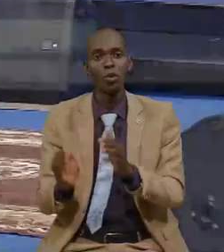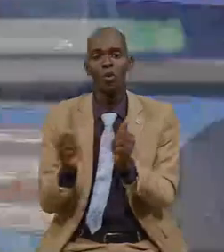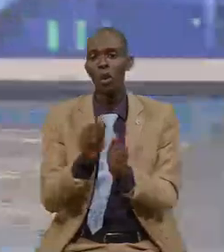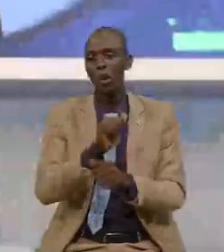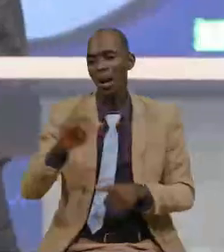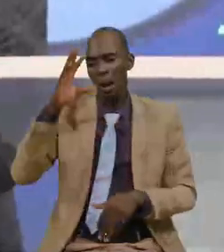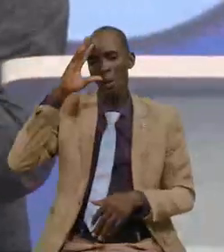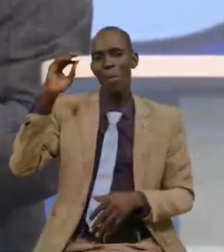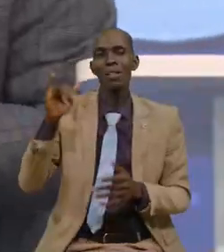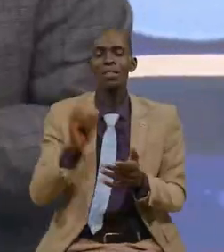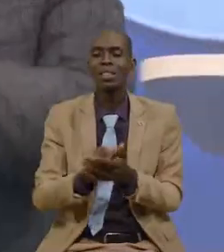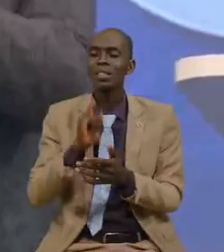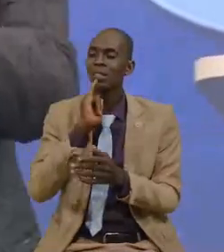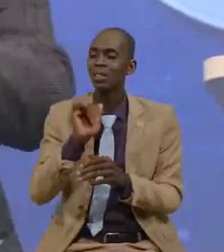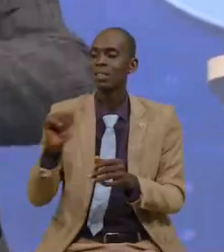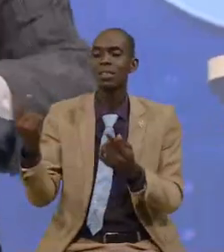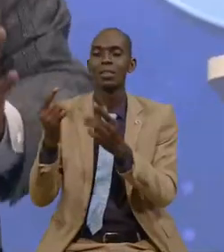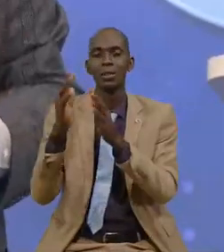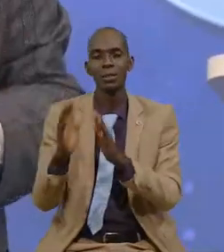homme pécheur.